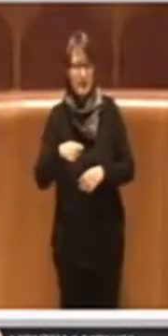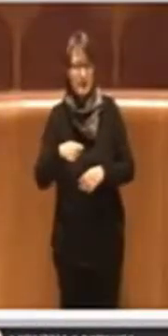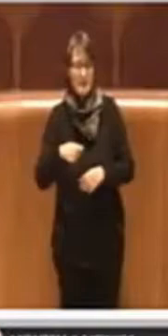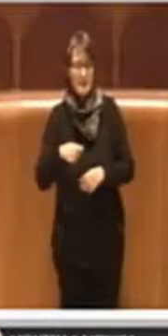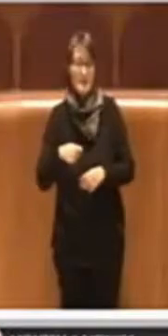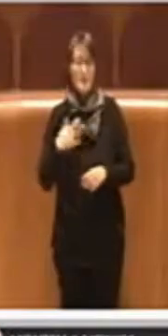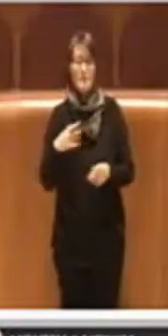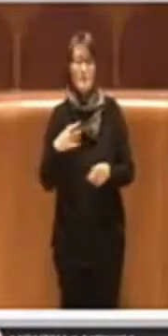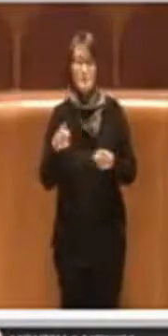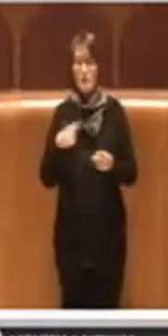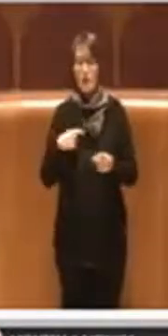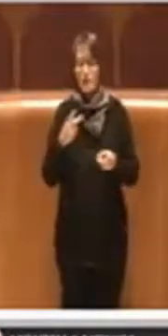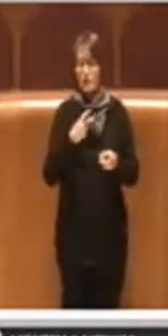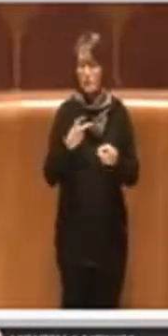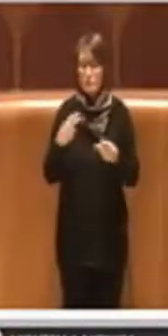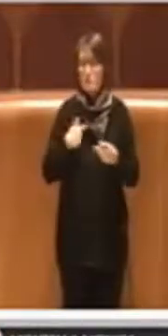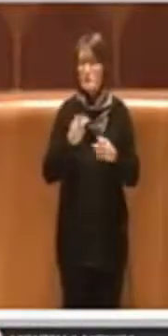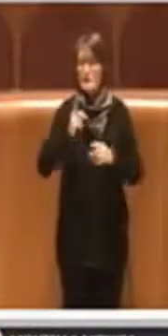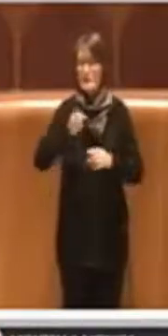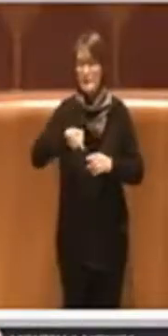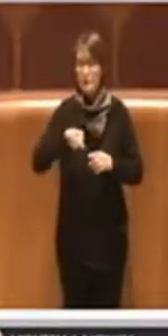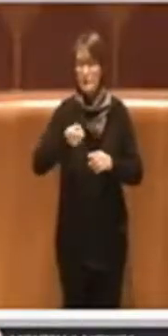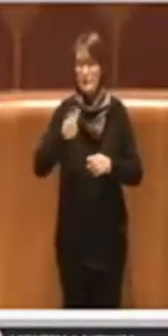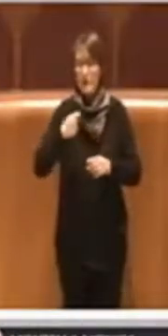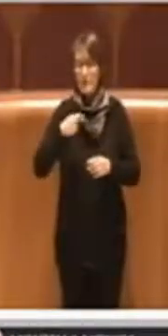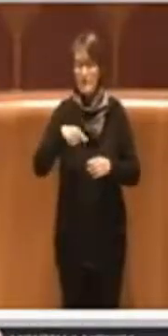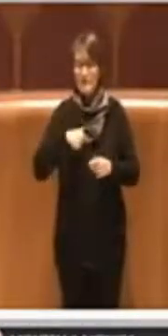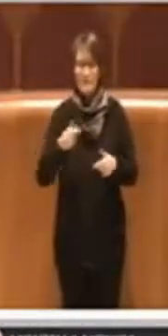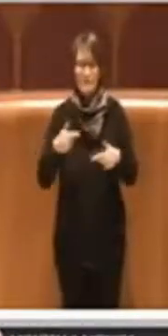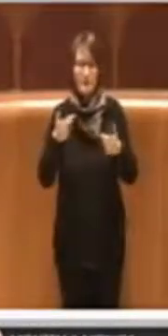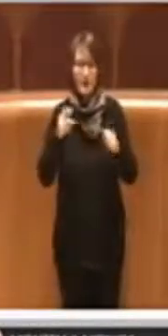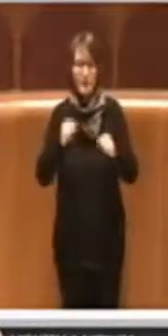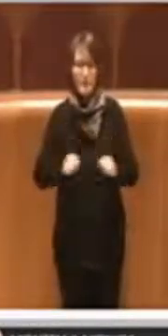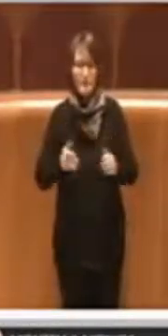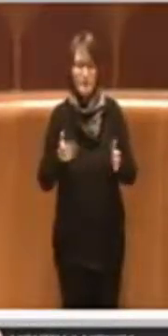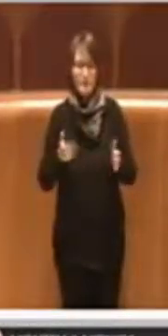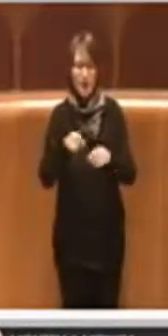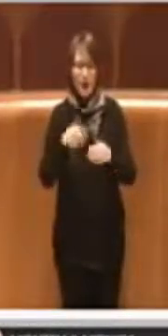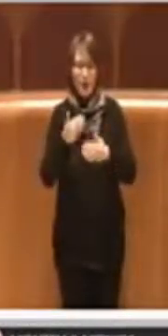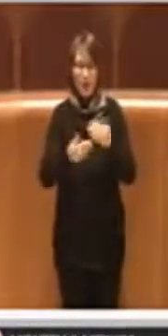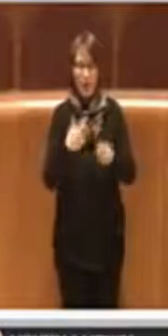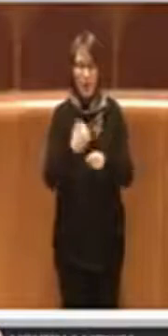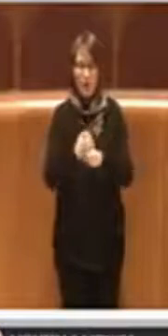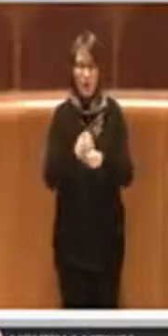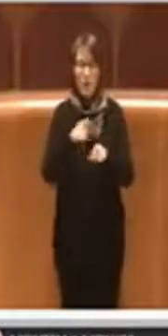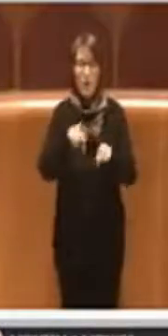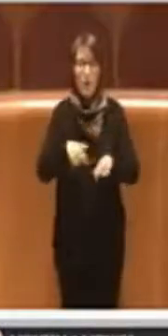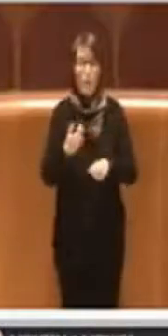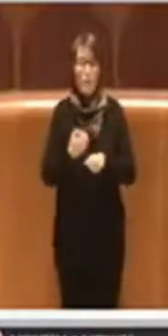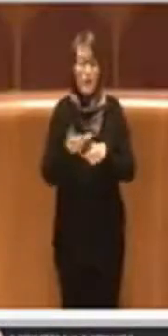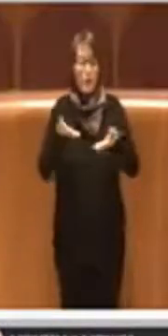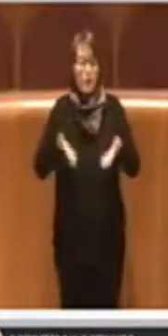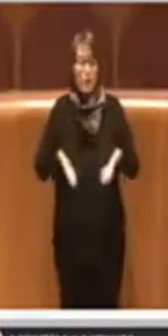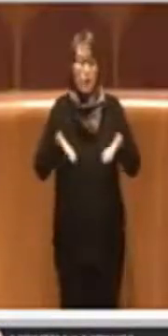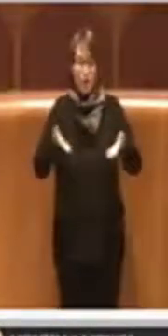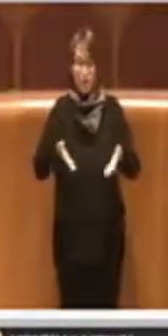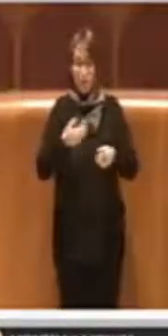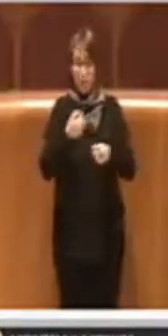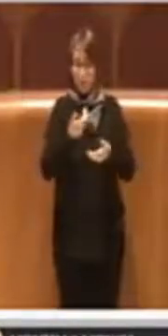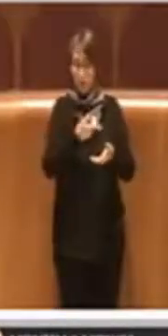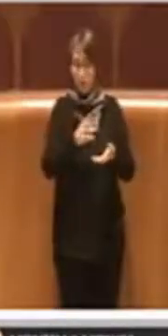approvavamo appunto le disposizioni presidenziali per consentire all'Aula di continuare a lavorare, ma anche per il lavoro che svolgono adesso, che